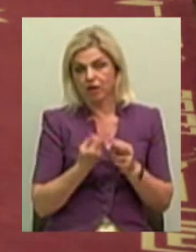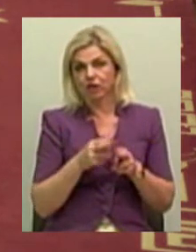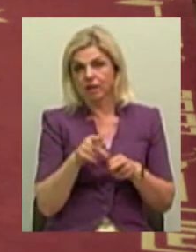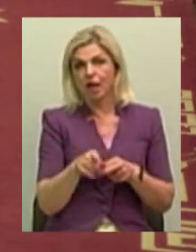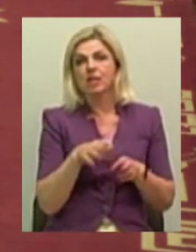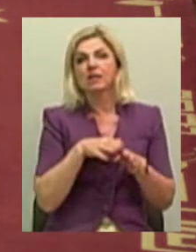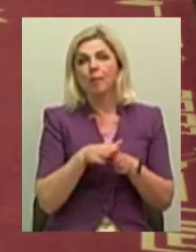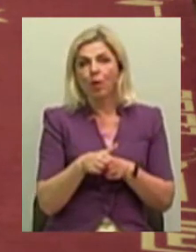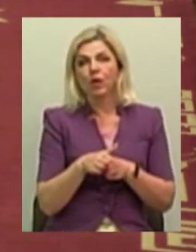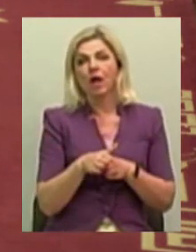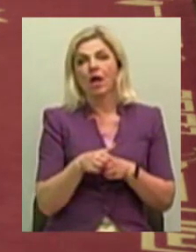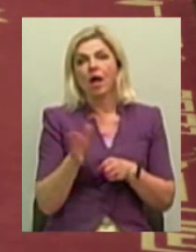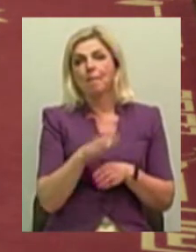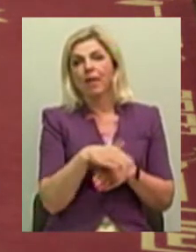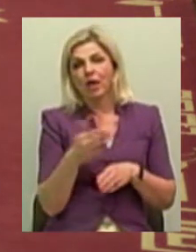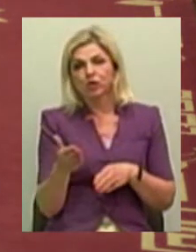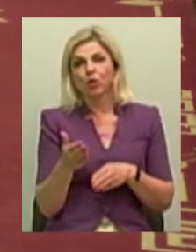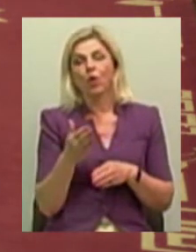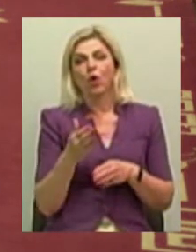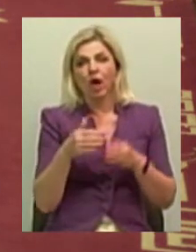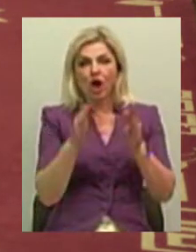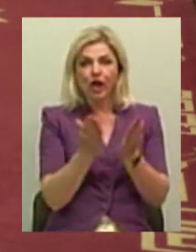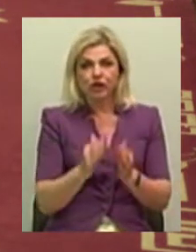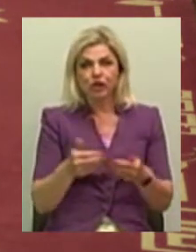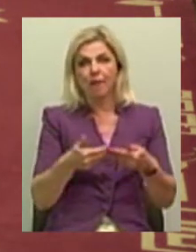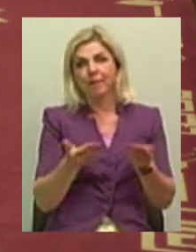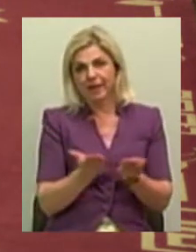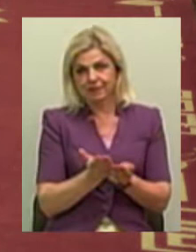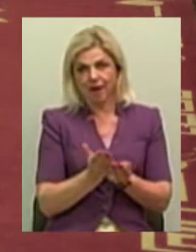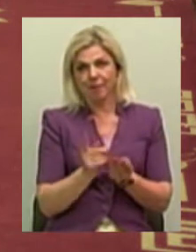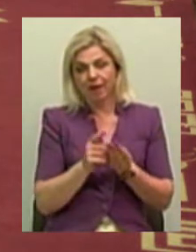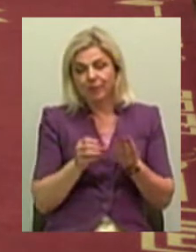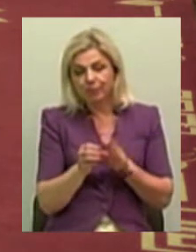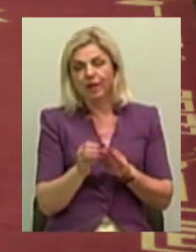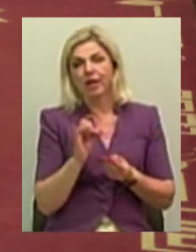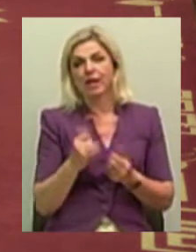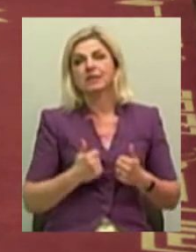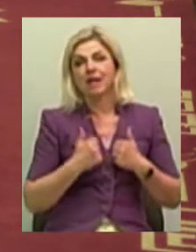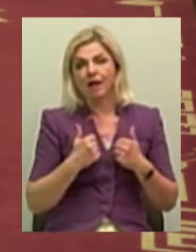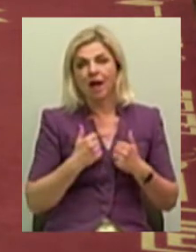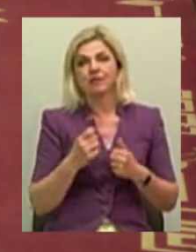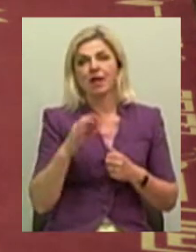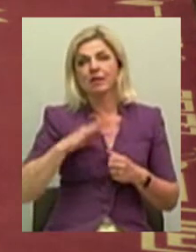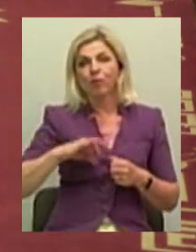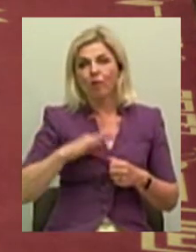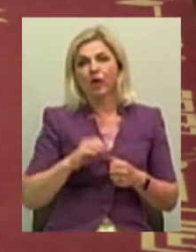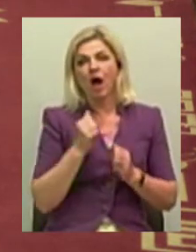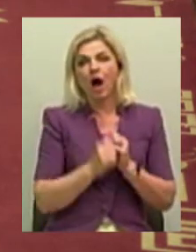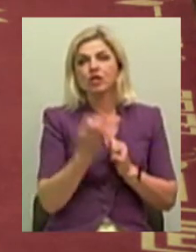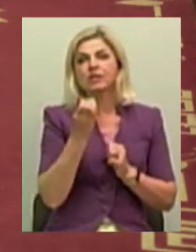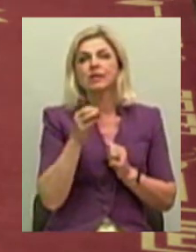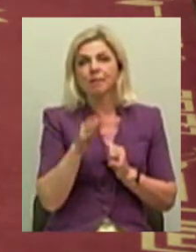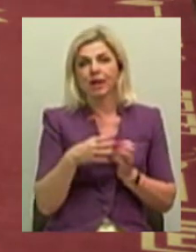заповнювали проміжки між глечиками, кухликами, мисочками. Наші предки намагались використати кожний сантиметр